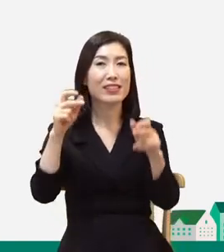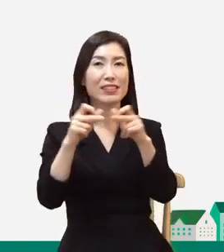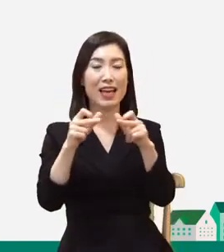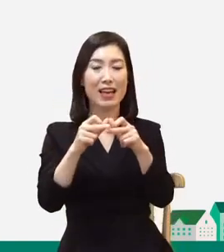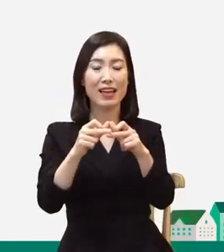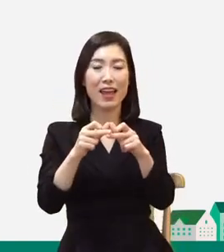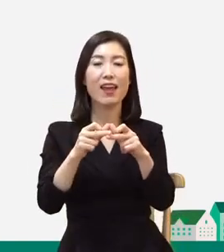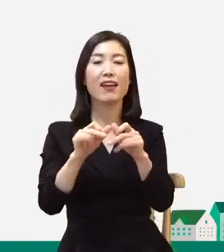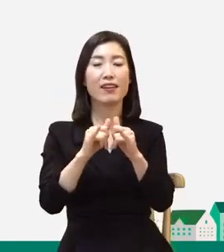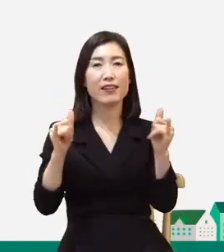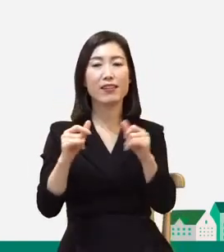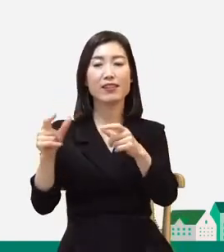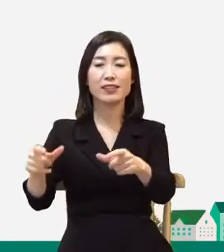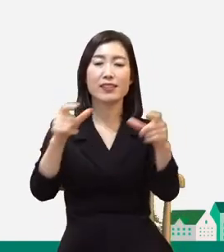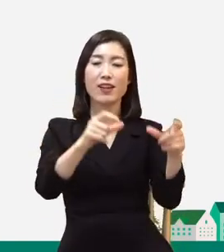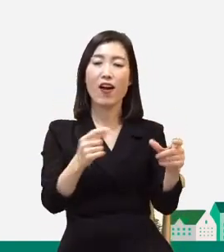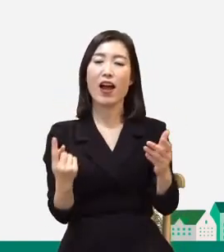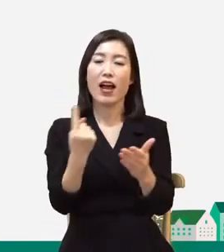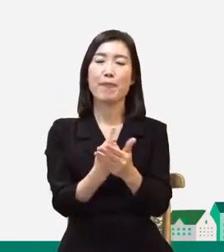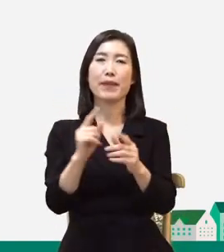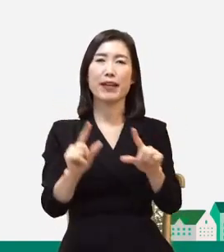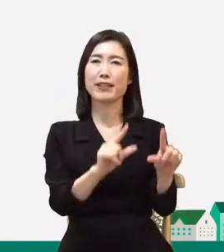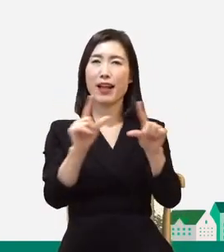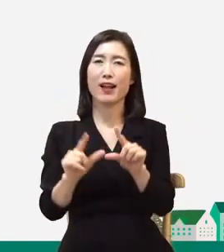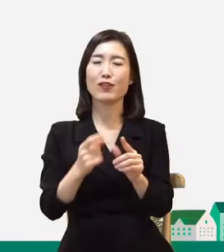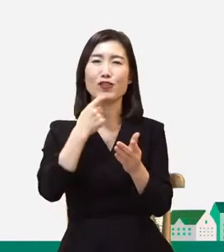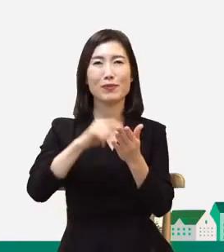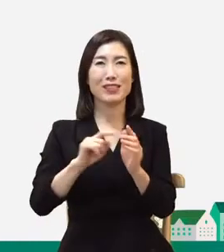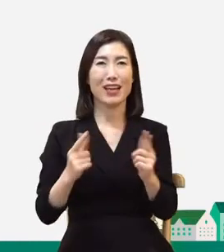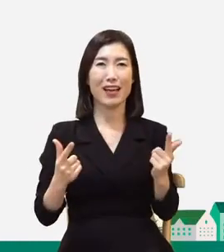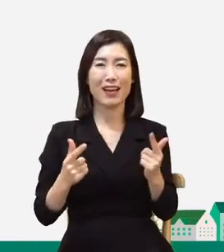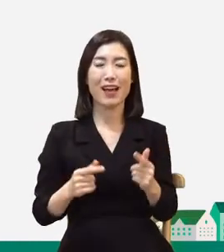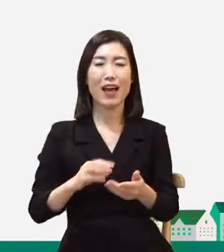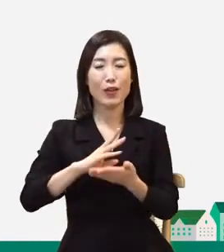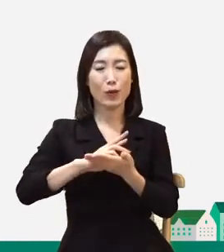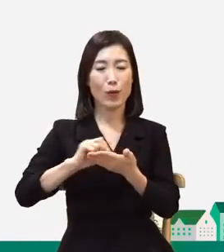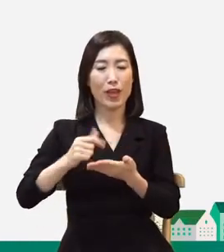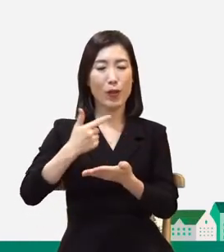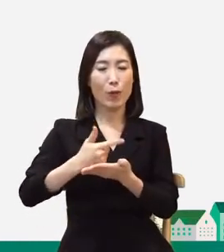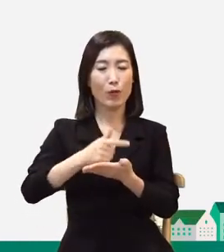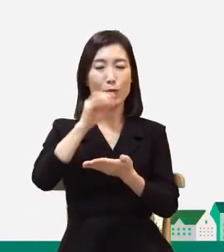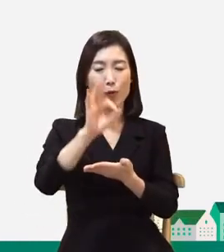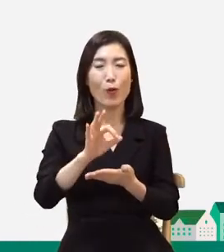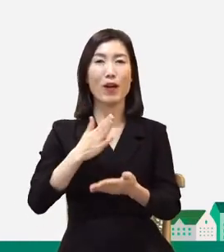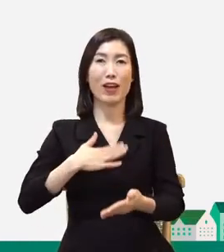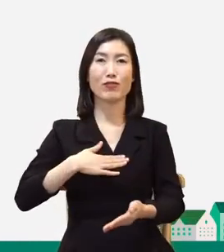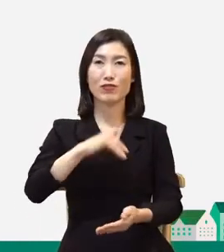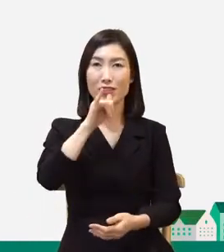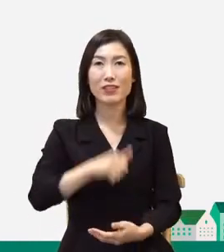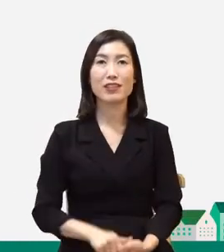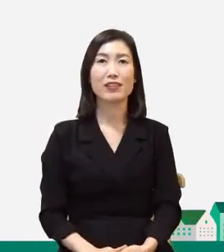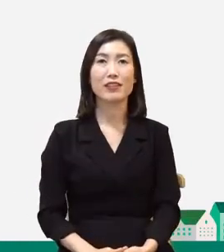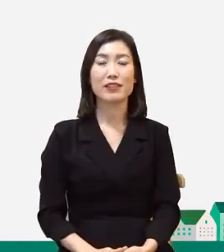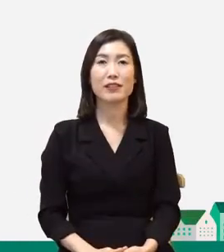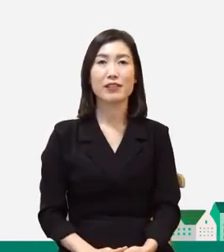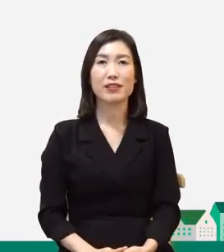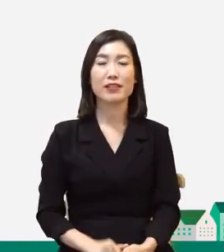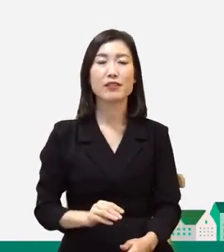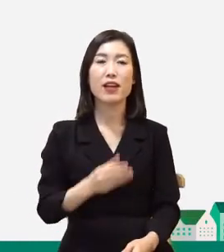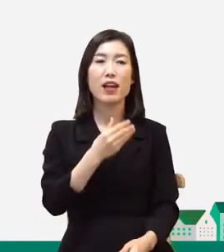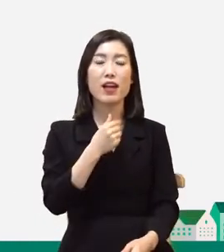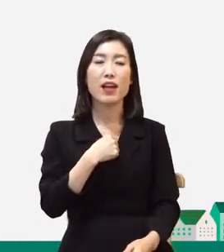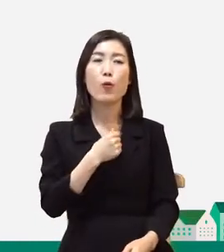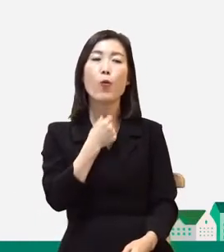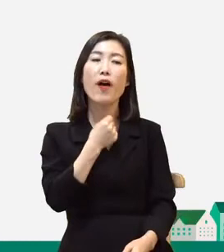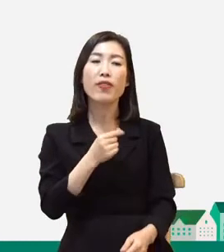정신장애인분들이 지역사회에 살아가는 것은 쉽지 않습니다. 여러 통계들이 그것을 증명해주고 있는데요. 현재의 소득 수준으로 주택을